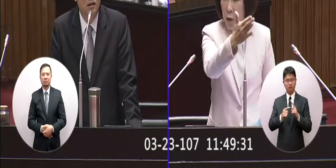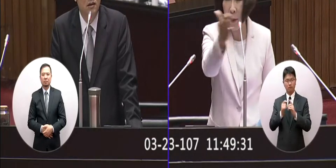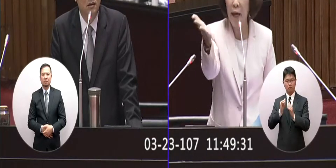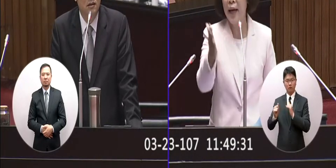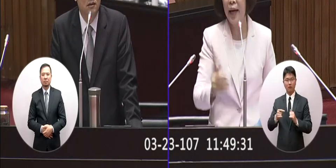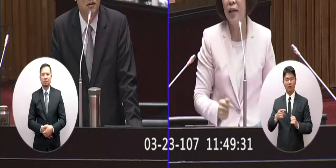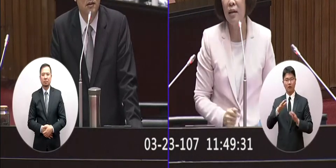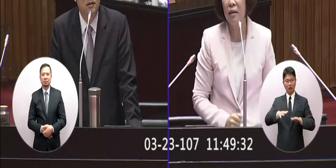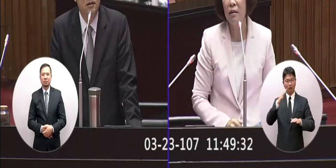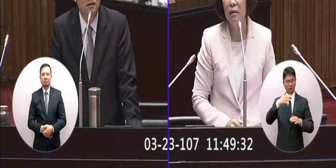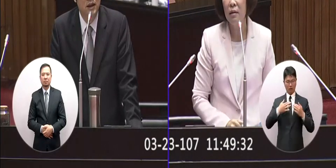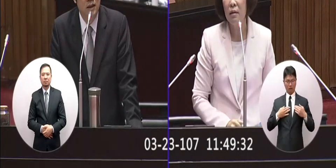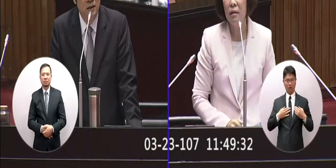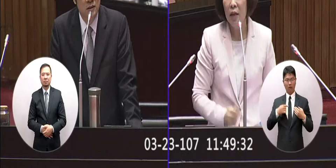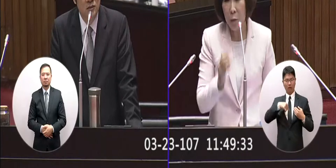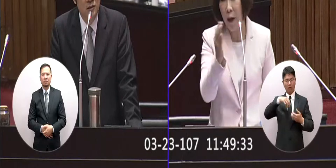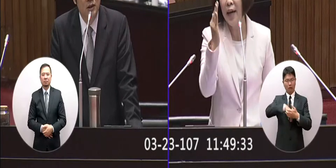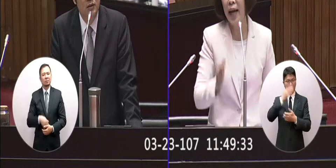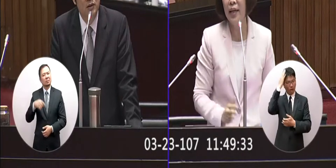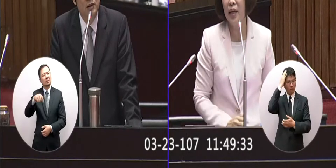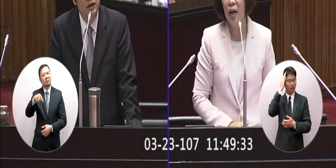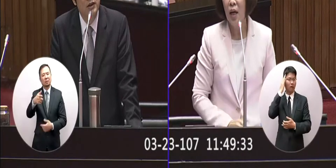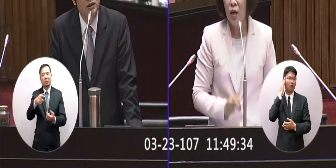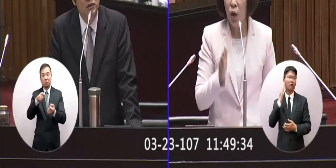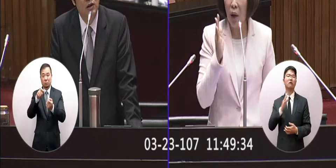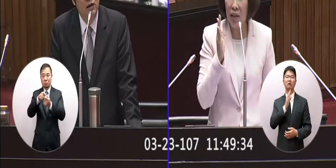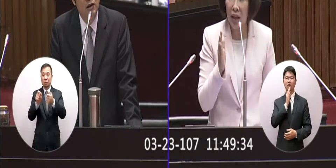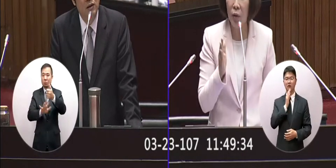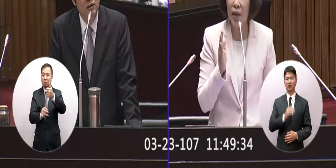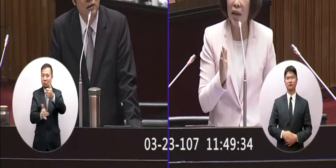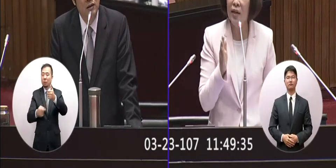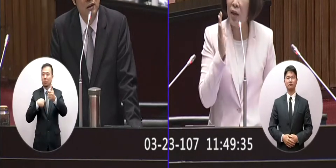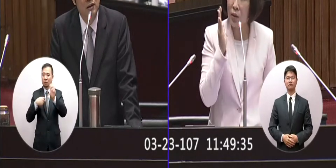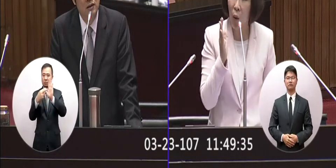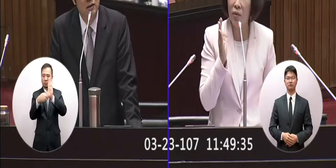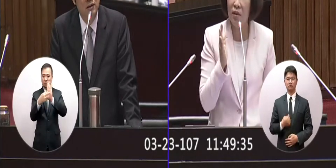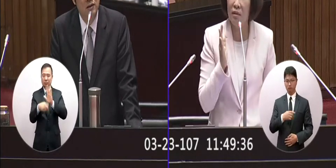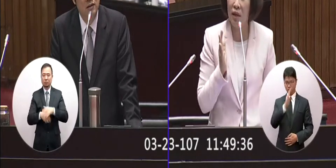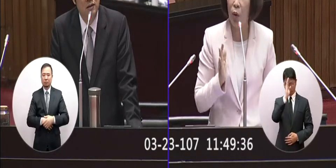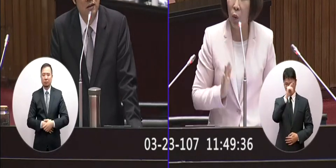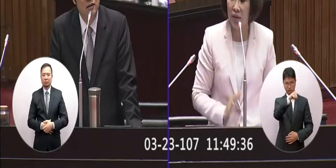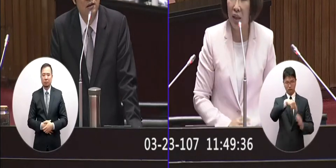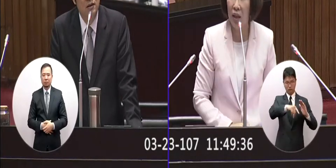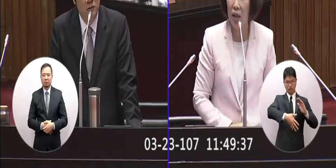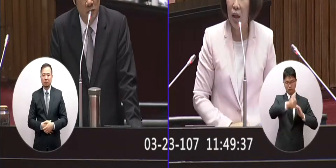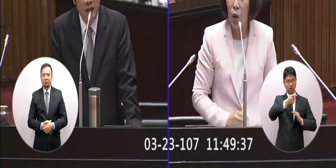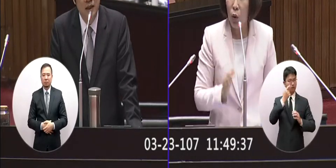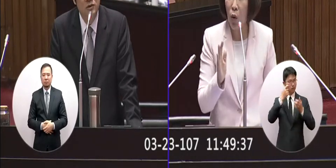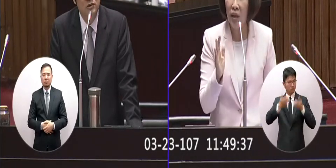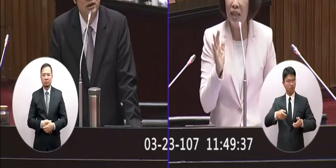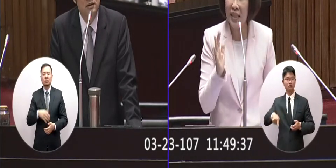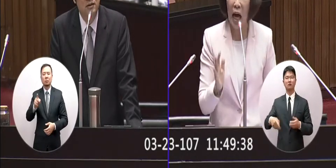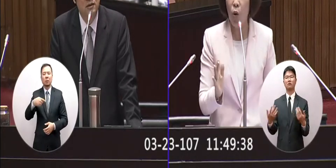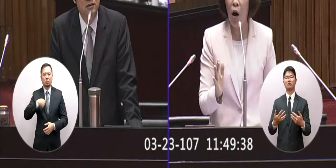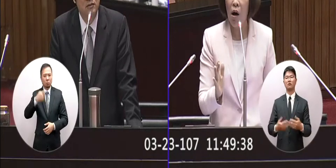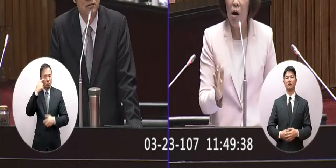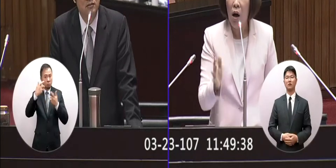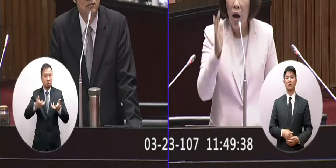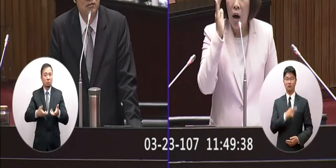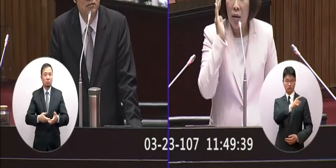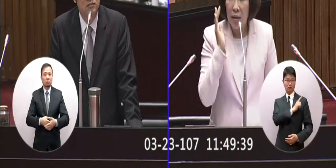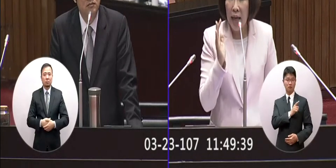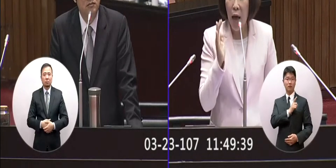肺一片黑的， 这个 一片黑的。 我跟你 所以我要请院长，你要重视这个问题。 我当然， 如果你讲